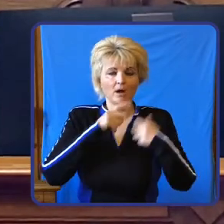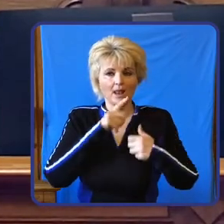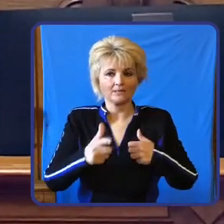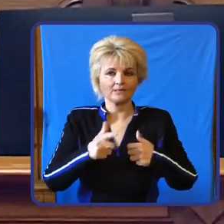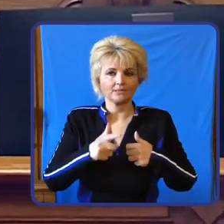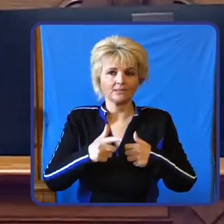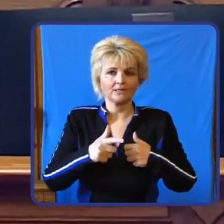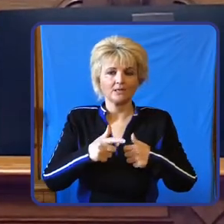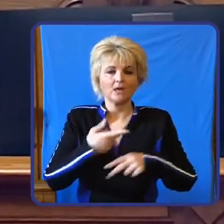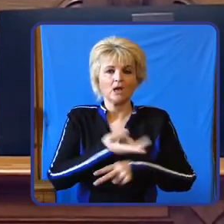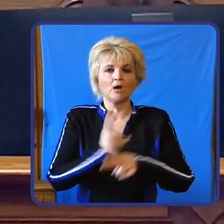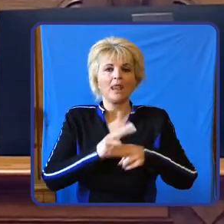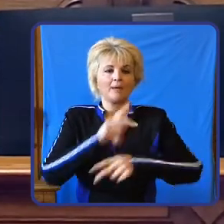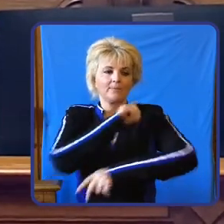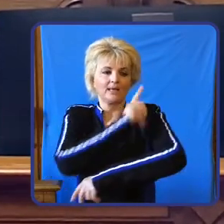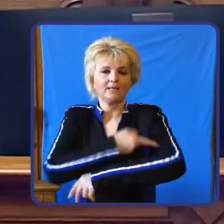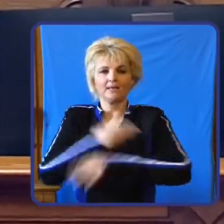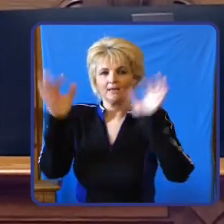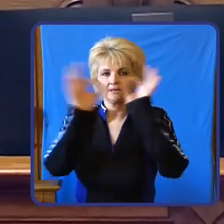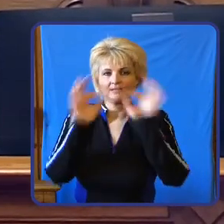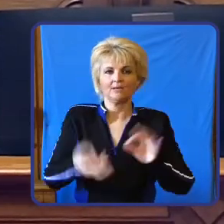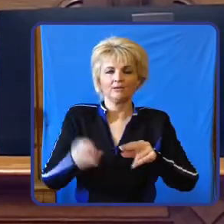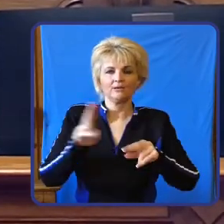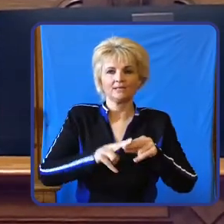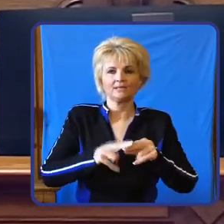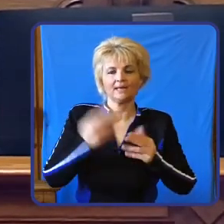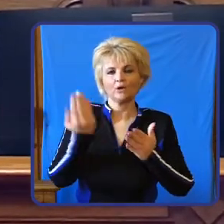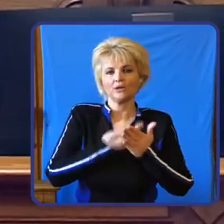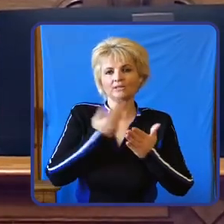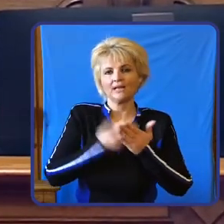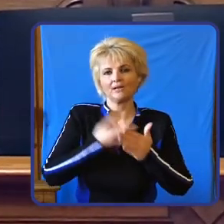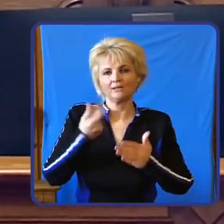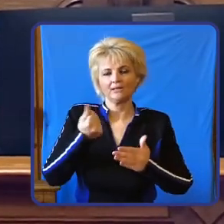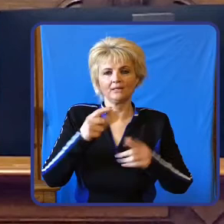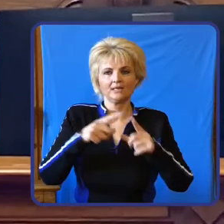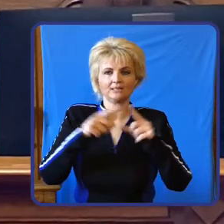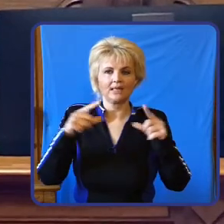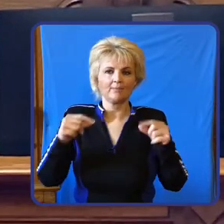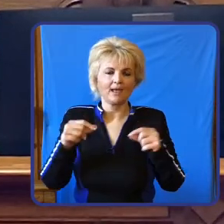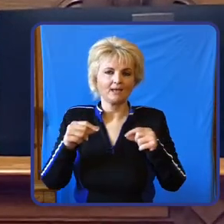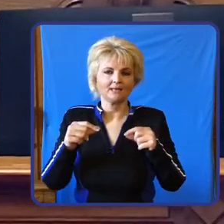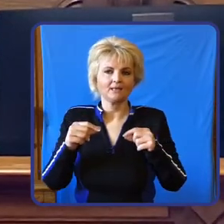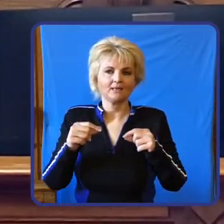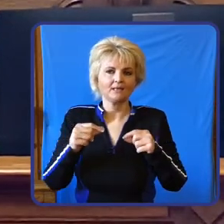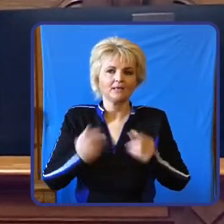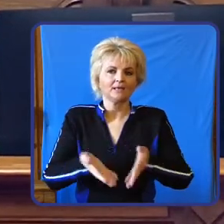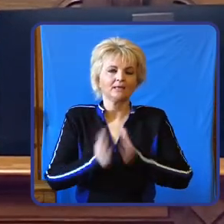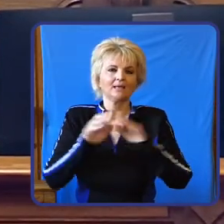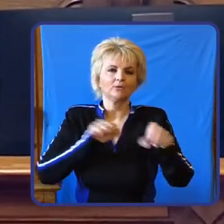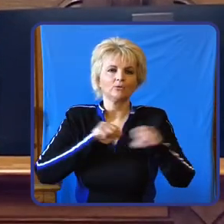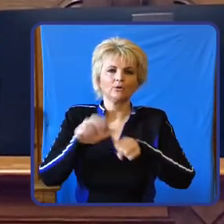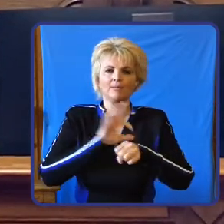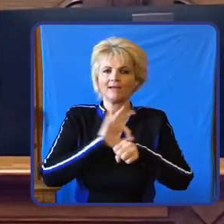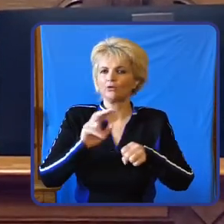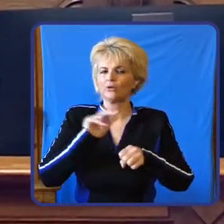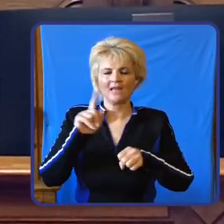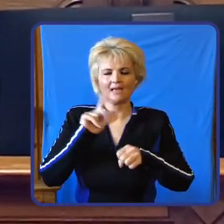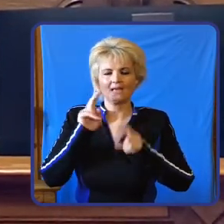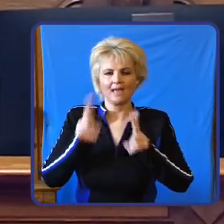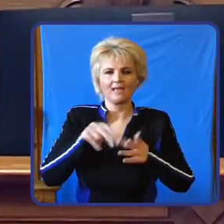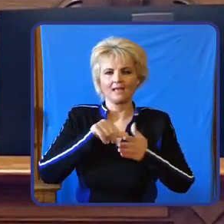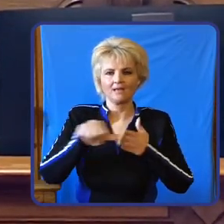állami energiacégek többek között rendszerhasználati díj számlái lesznek azok, amelyeket esetleg majd kérünk a kormánytól, hogy ne kelljen